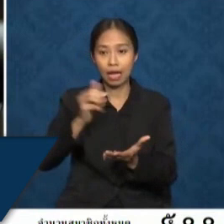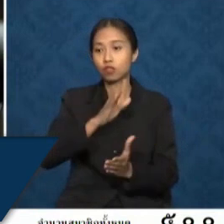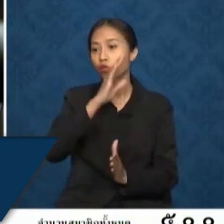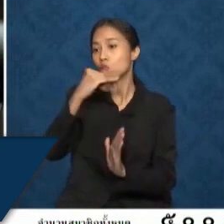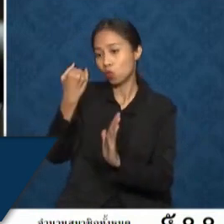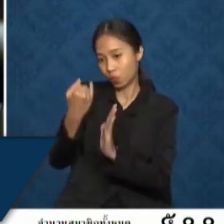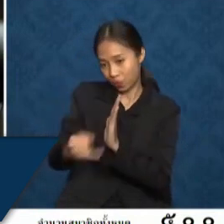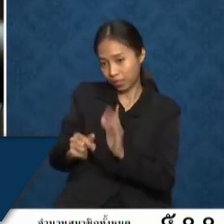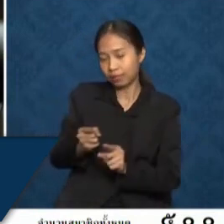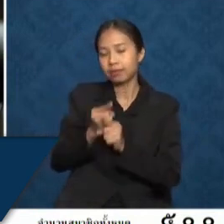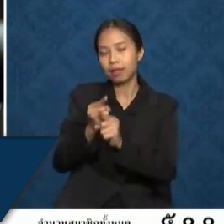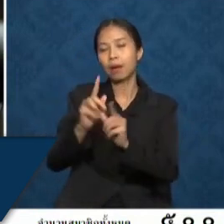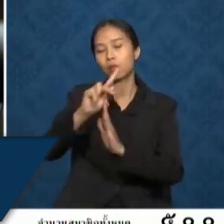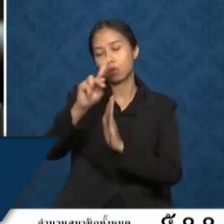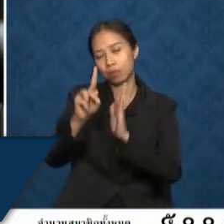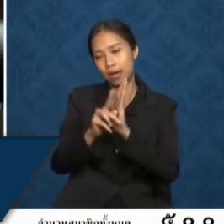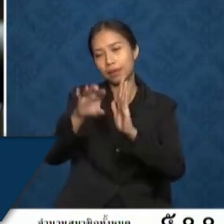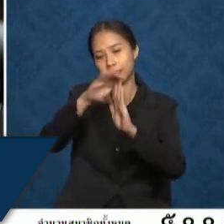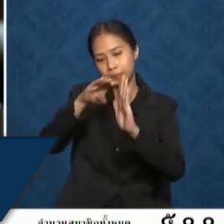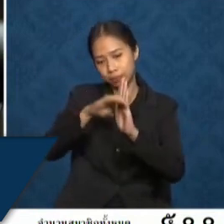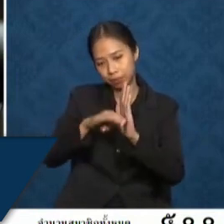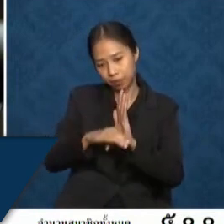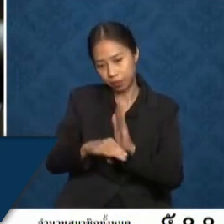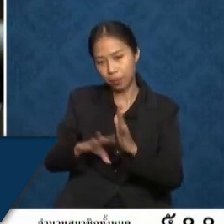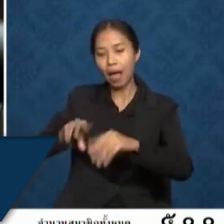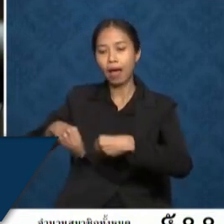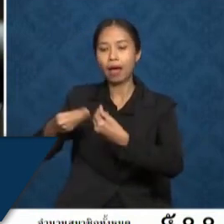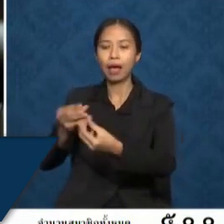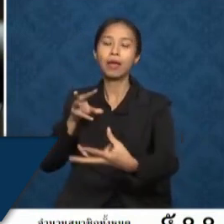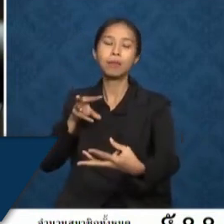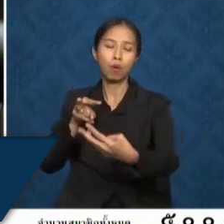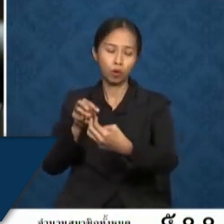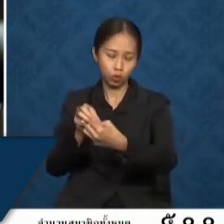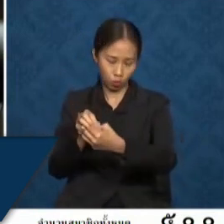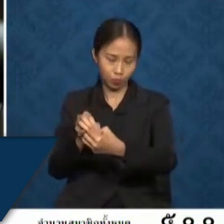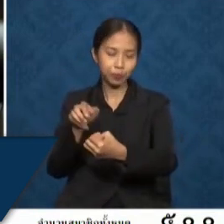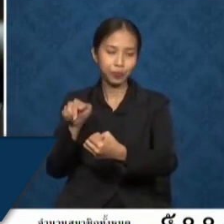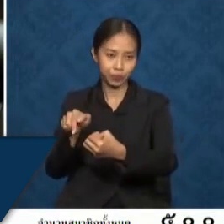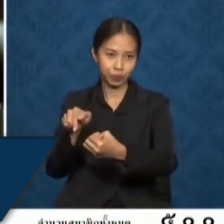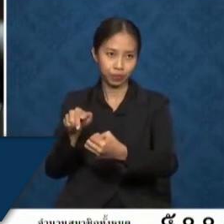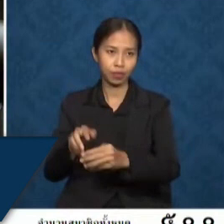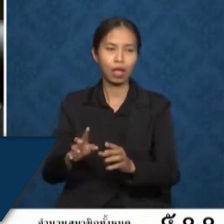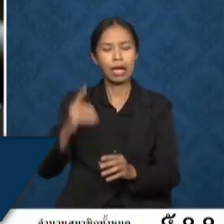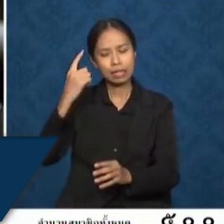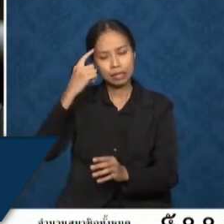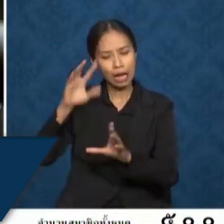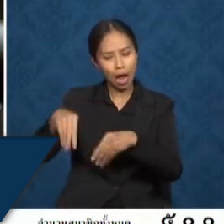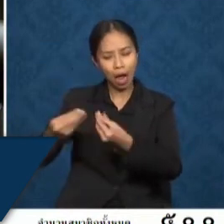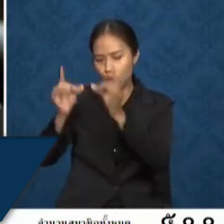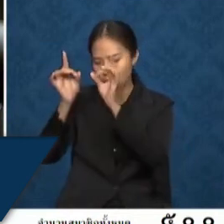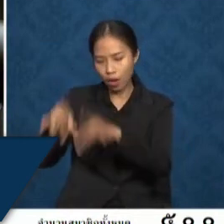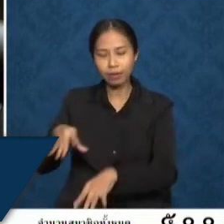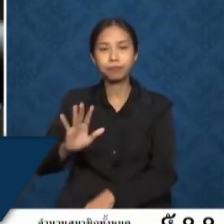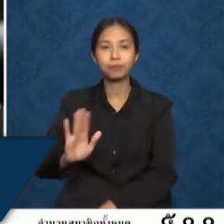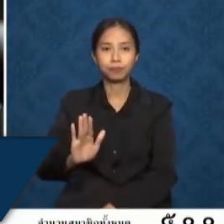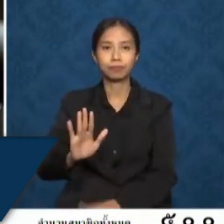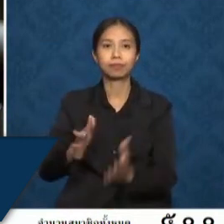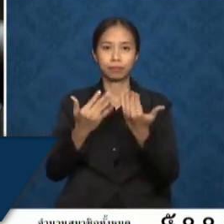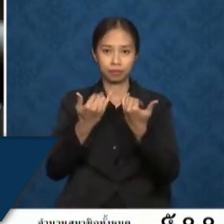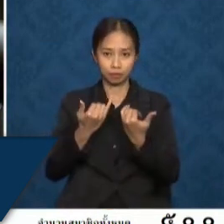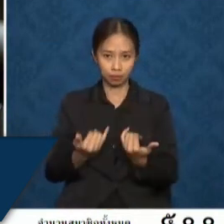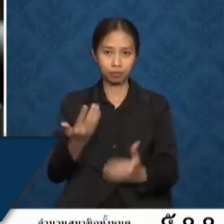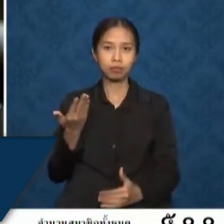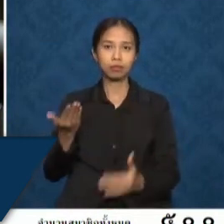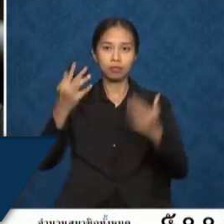ไปตามความผิด ตามกลดหมายอย่างเหอสมที่ไม่เกิน csakส่นและไม่ตีความรนแรงเกนกว่าเหตุซึบทบป